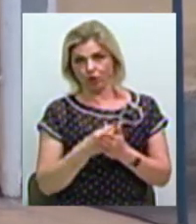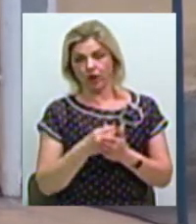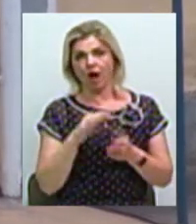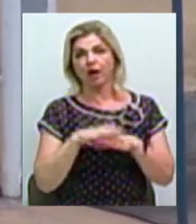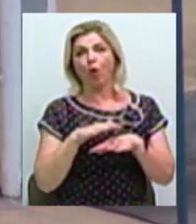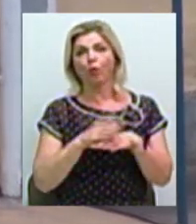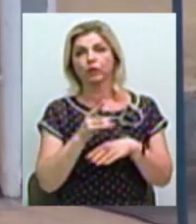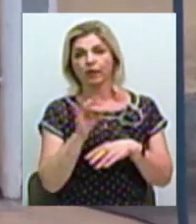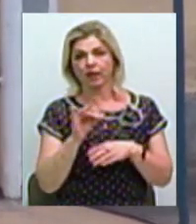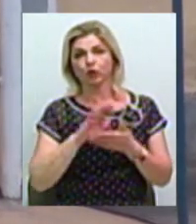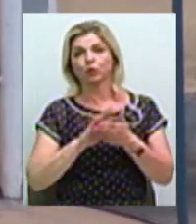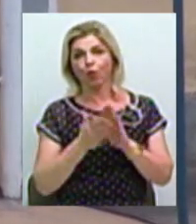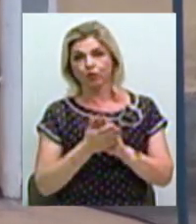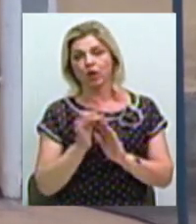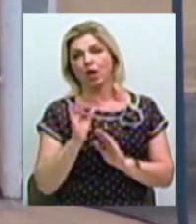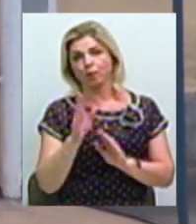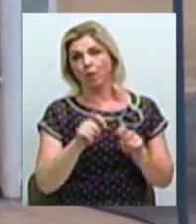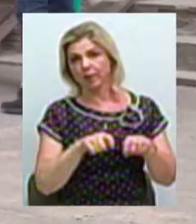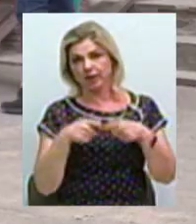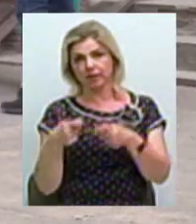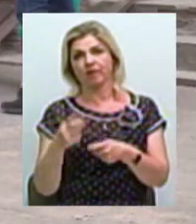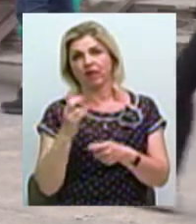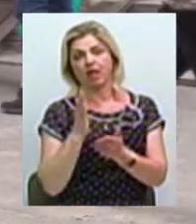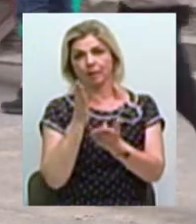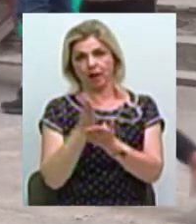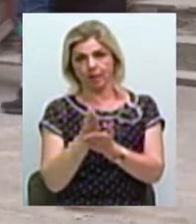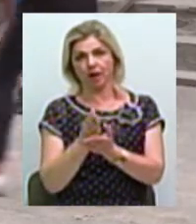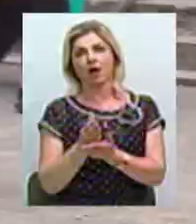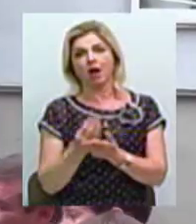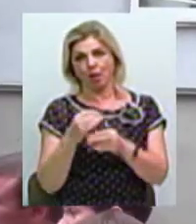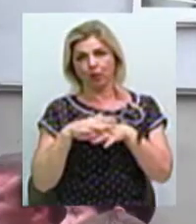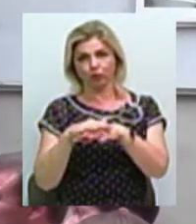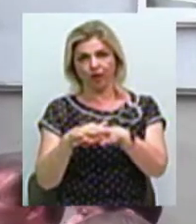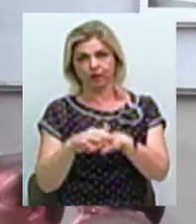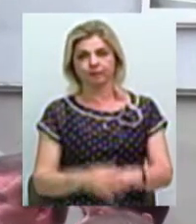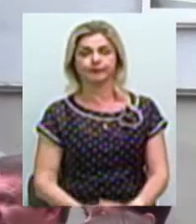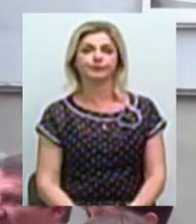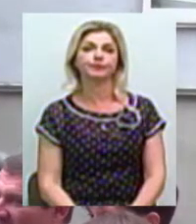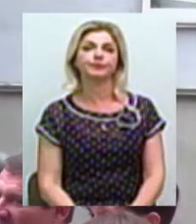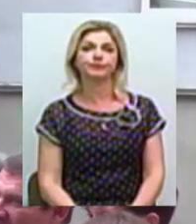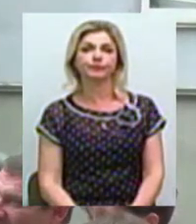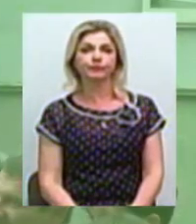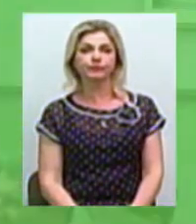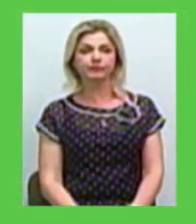договори, і дім буде переданий на пряме абонування. Володимир Степанов, Ігор Чорний. Новини на UA Миколаїв.